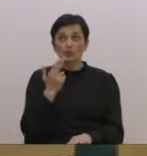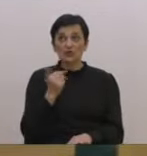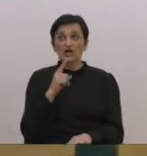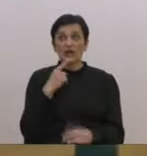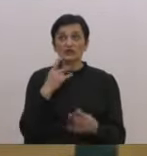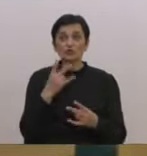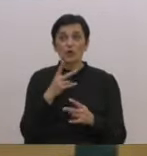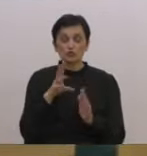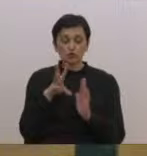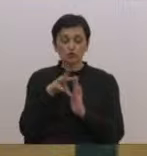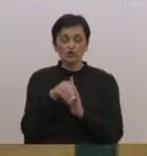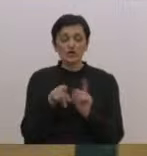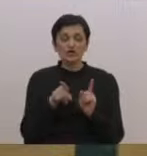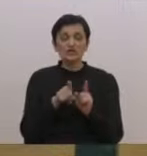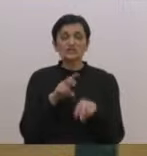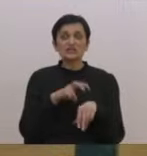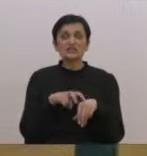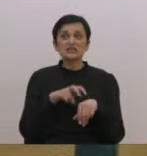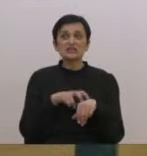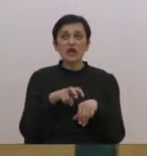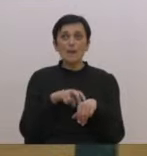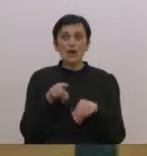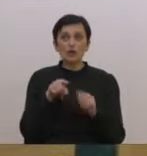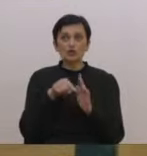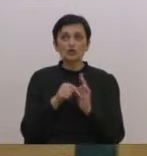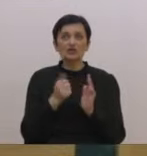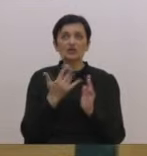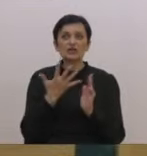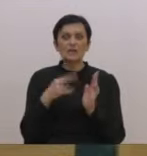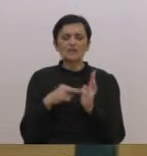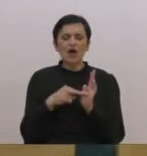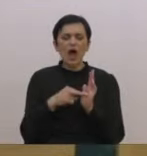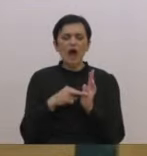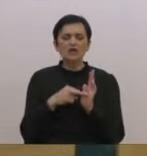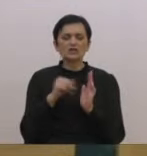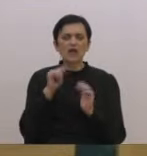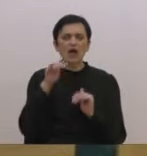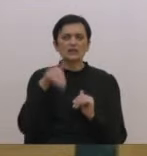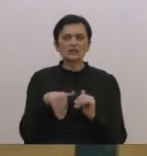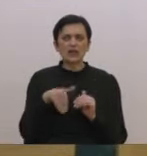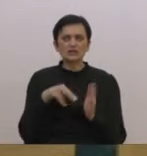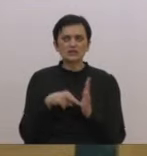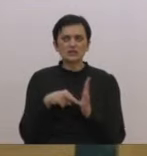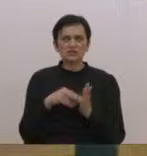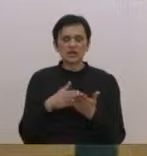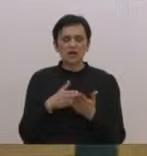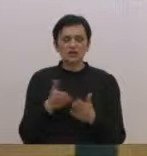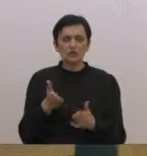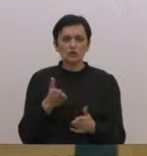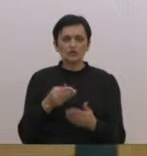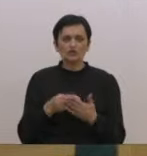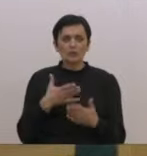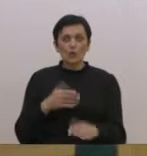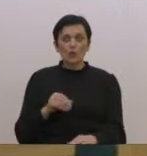უნდა შედის ისეთი სამედიცინო ჩარევები, რომელთა ფასიც რამდენიმე ათეული, ათასია, ძვირფასო